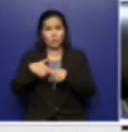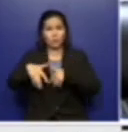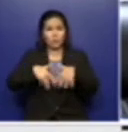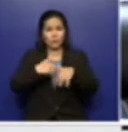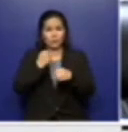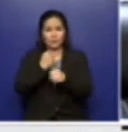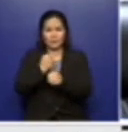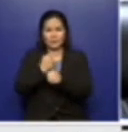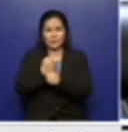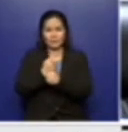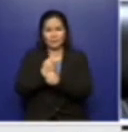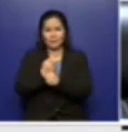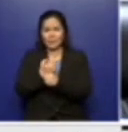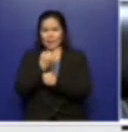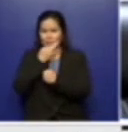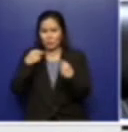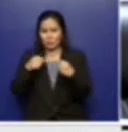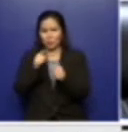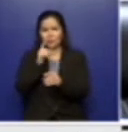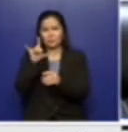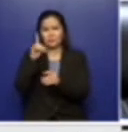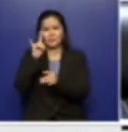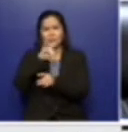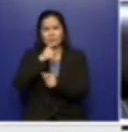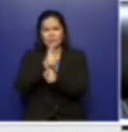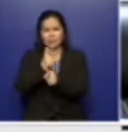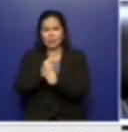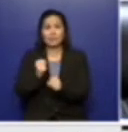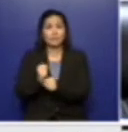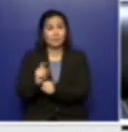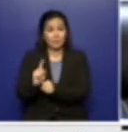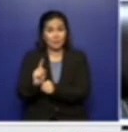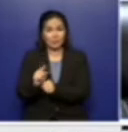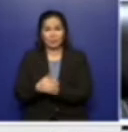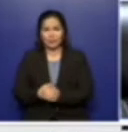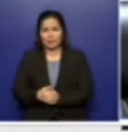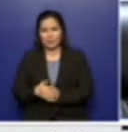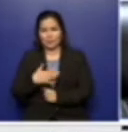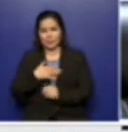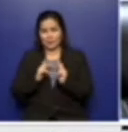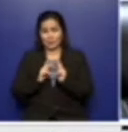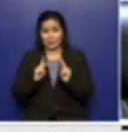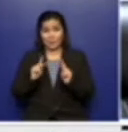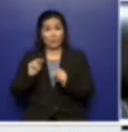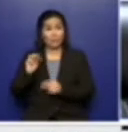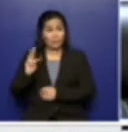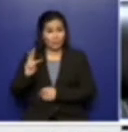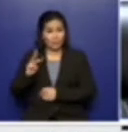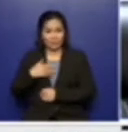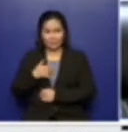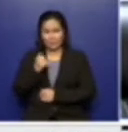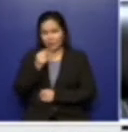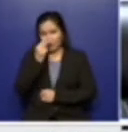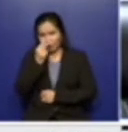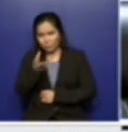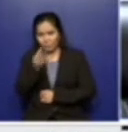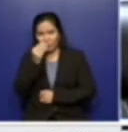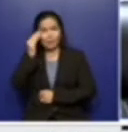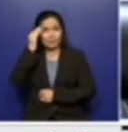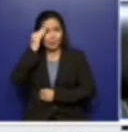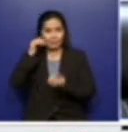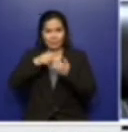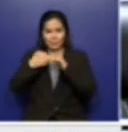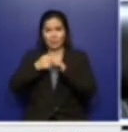ในที่ทำเลเลี้ยงสัตว์อย่างไรผมได้ไปดูในฐานะเป็นกรรมาธิการวิสามันรับทราบปัญหาของชาวบ้